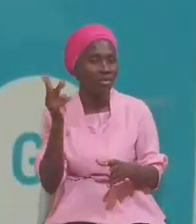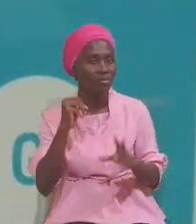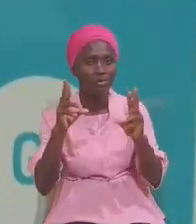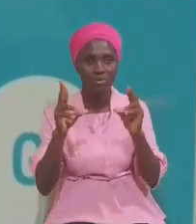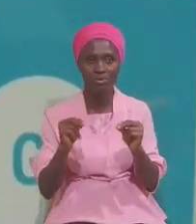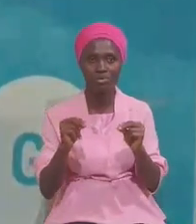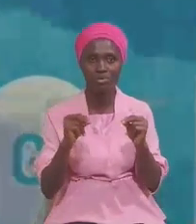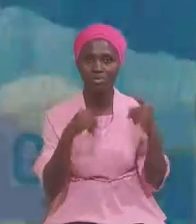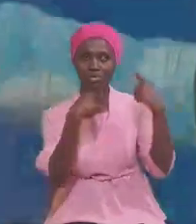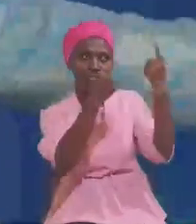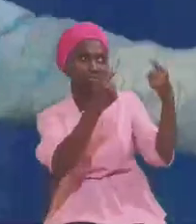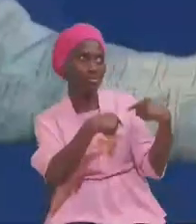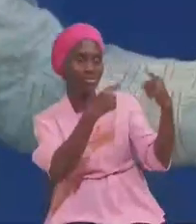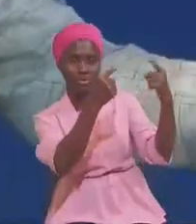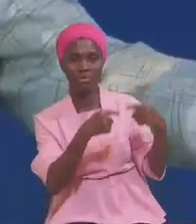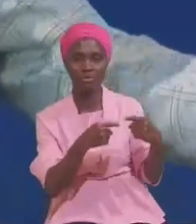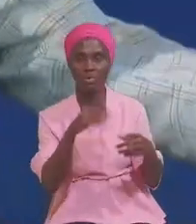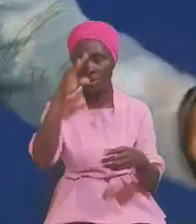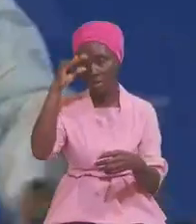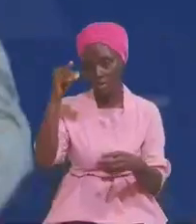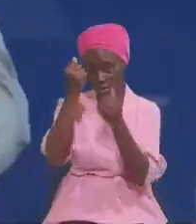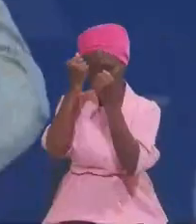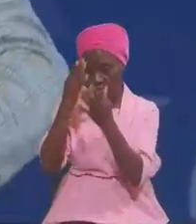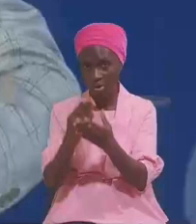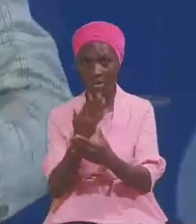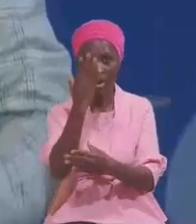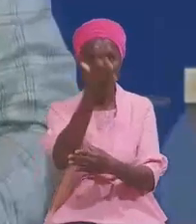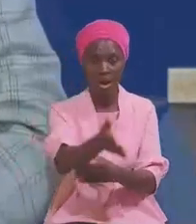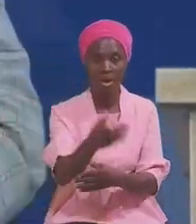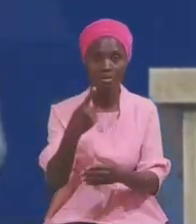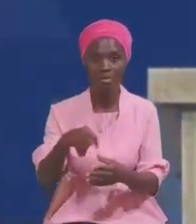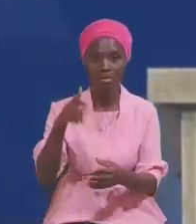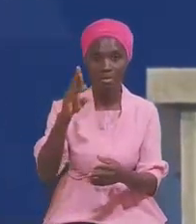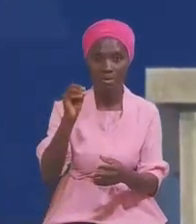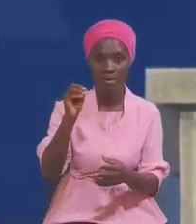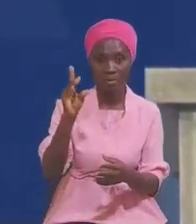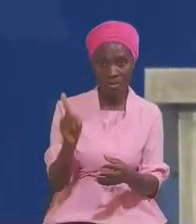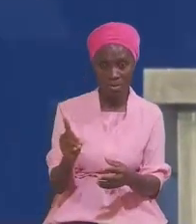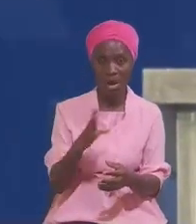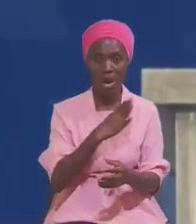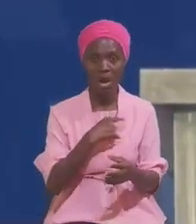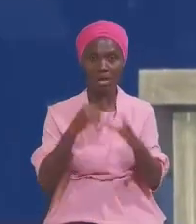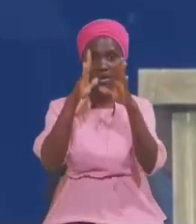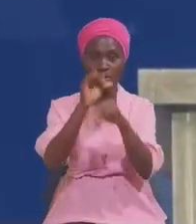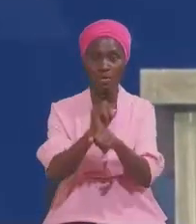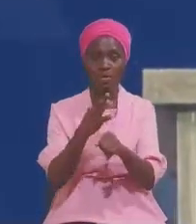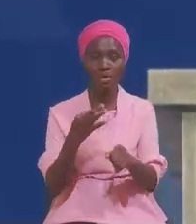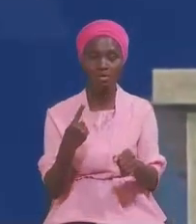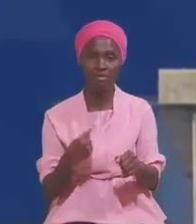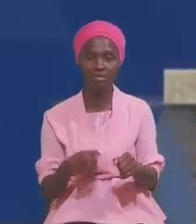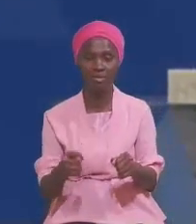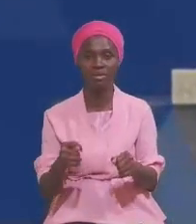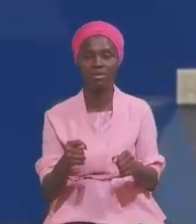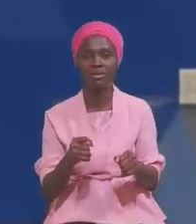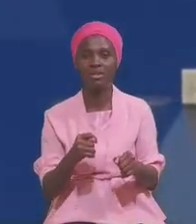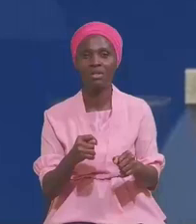a étendu le bâton et le miracle du siècle, le miracle que le